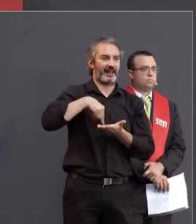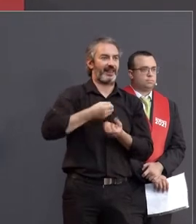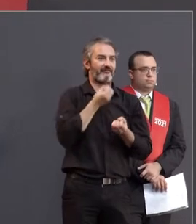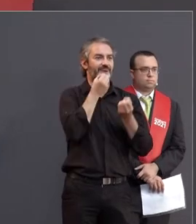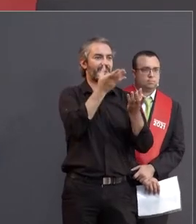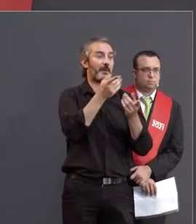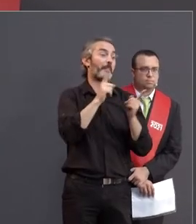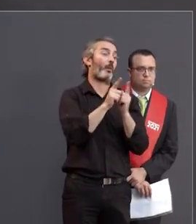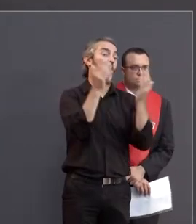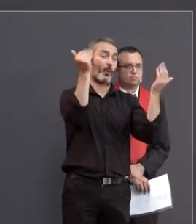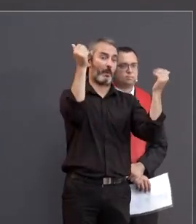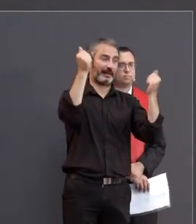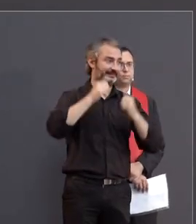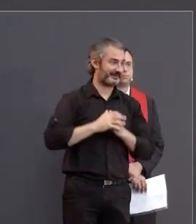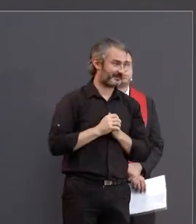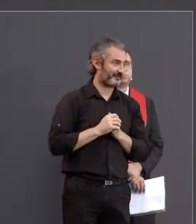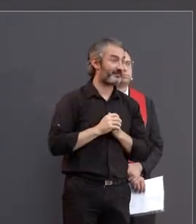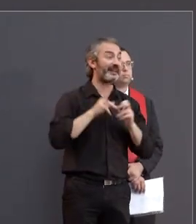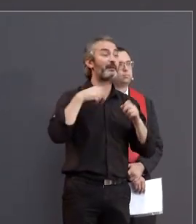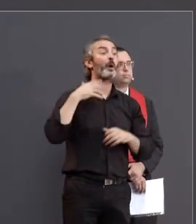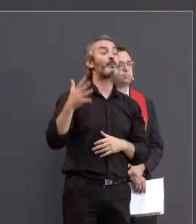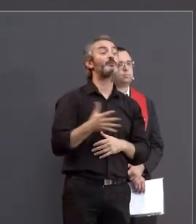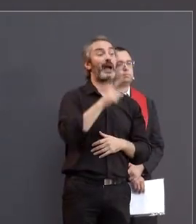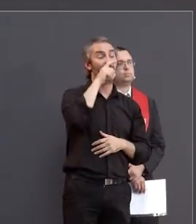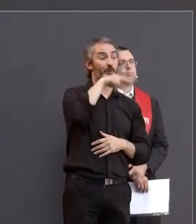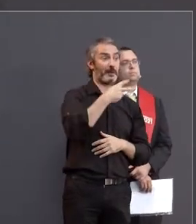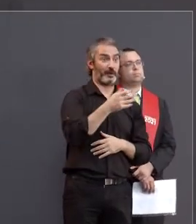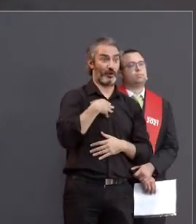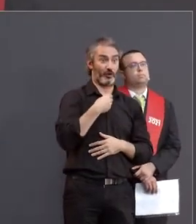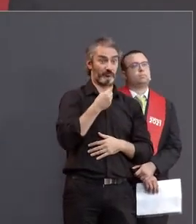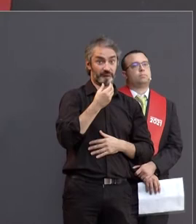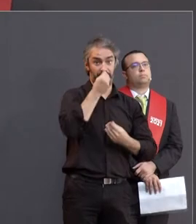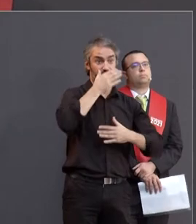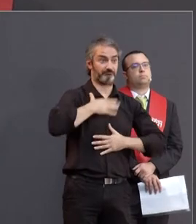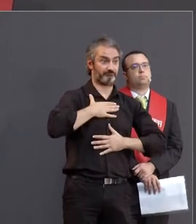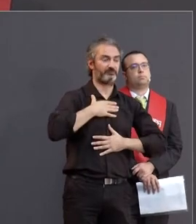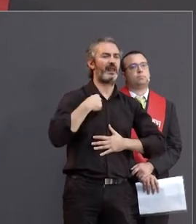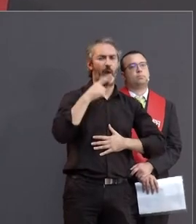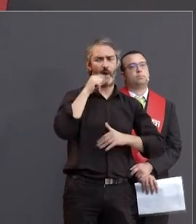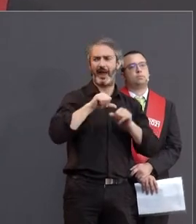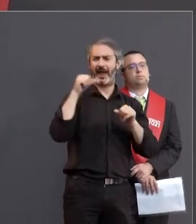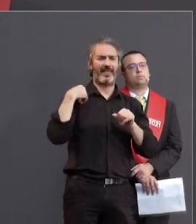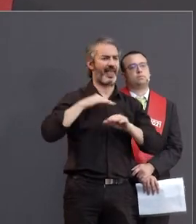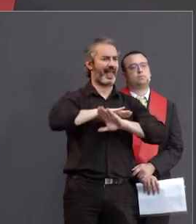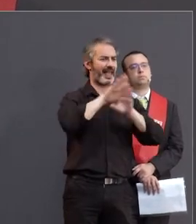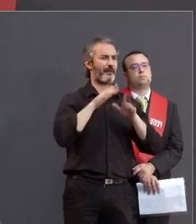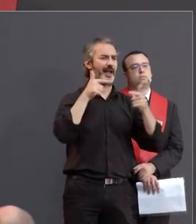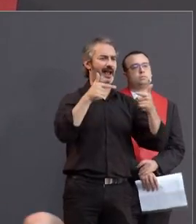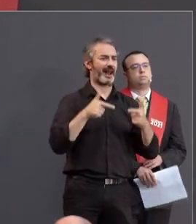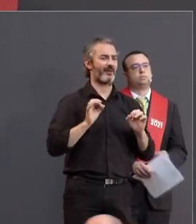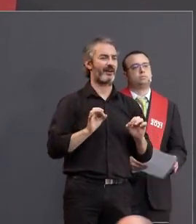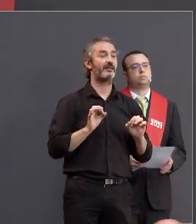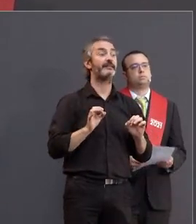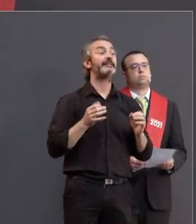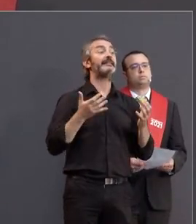fer aquest petit comiat. Pel que fa a la promoció 2020, la qual represento, ja fa més d'un any que vam acabar el grau i per